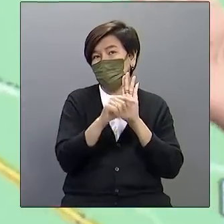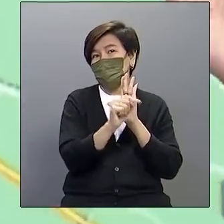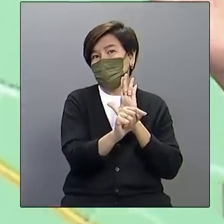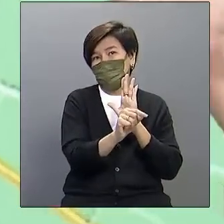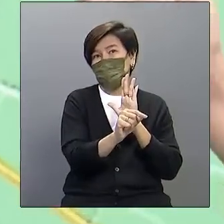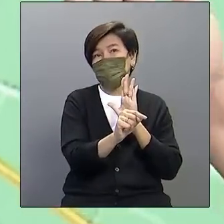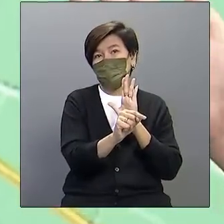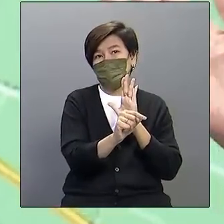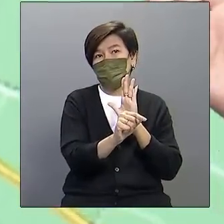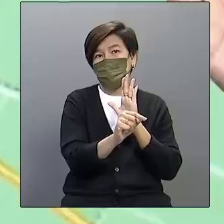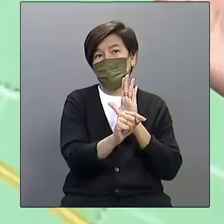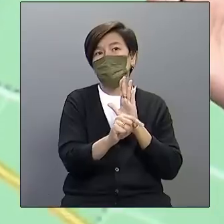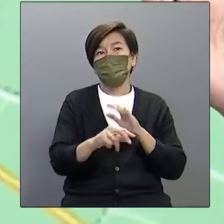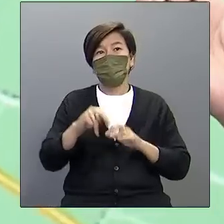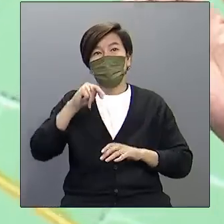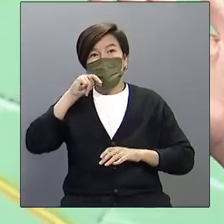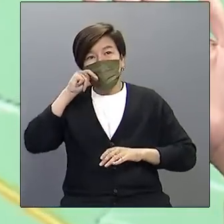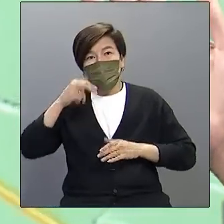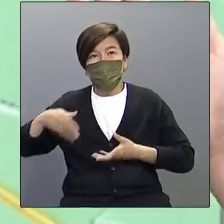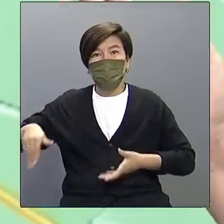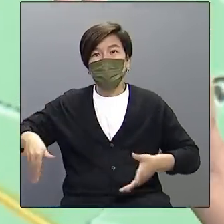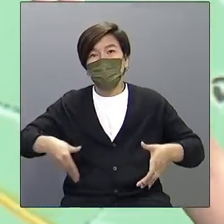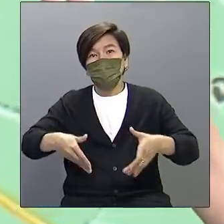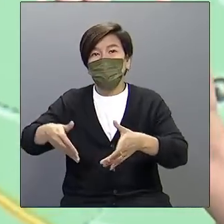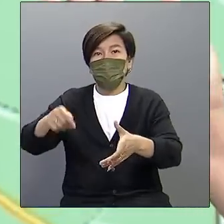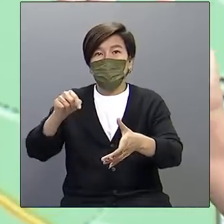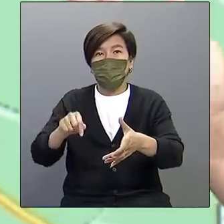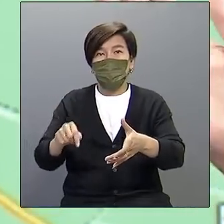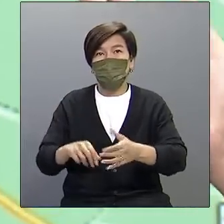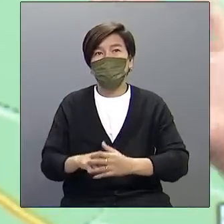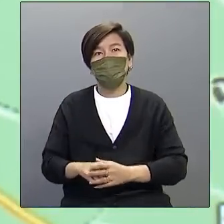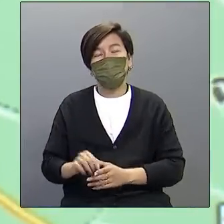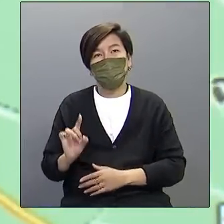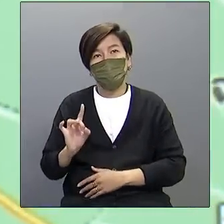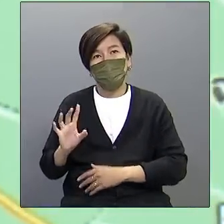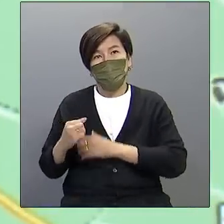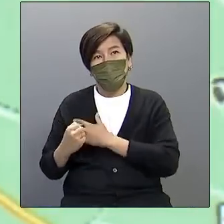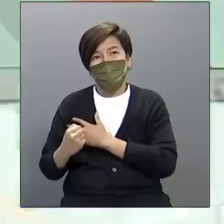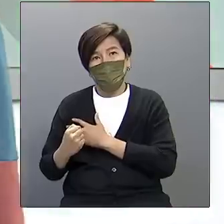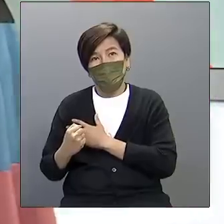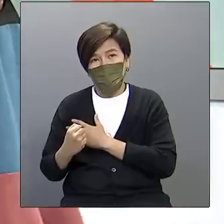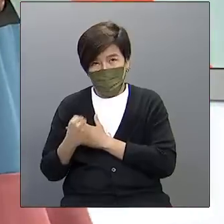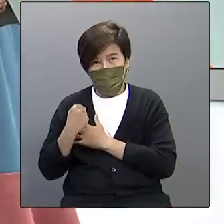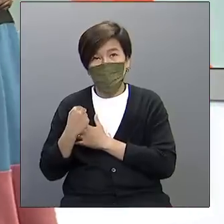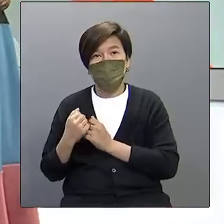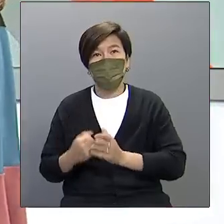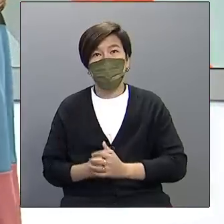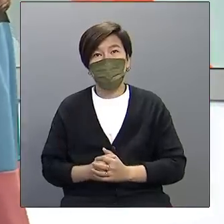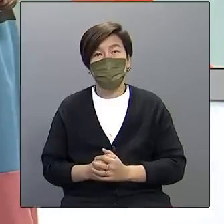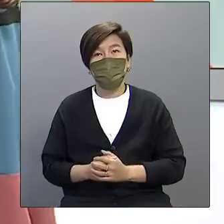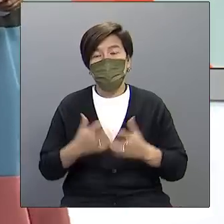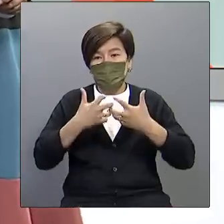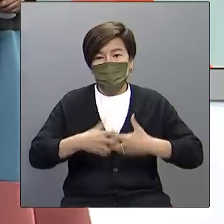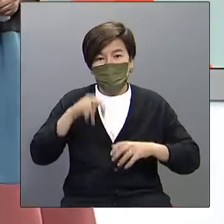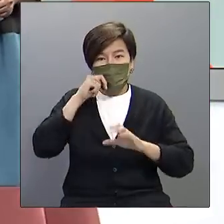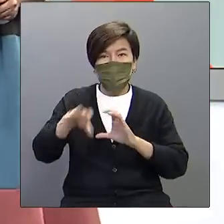นั่นหมายความว่าระดับน้ำในคลองในแต่ละพื้นที่รับน้ำเต็มที่มากและเต็มสัโยภาพตอนนั้กำลงศูกึ กพยายามสูก